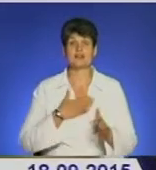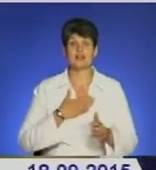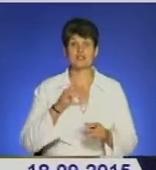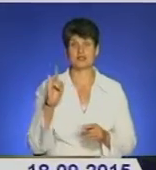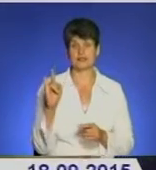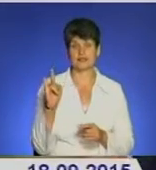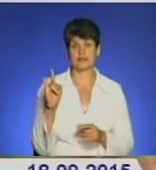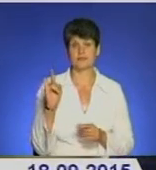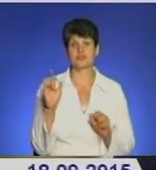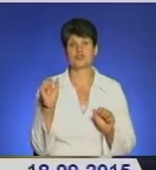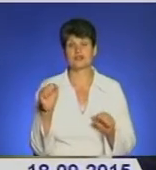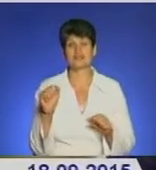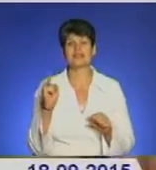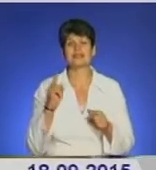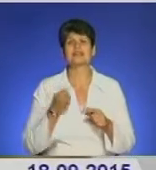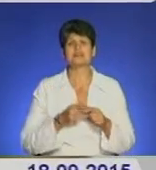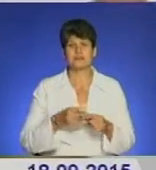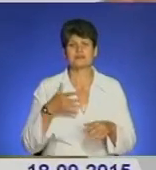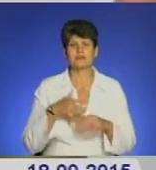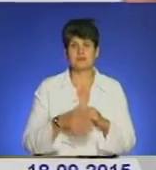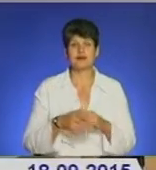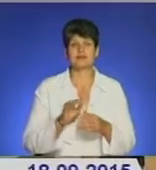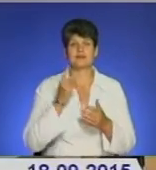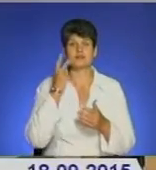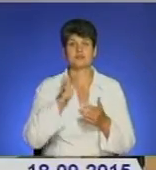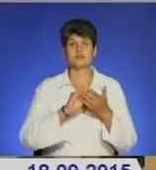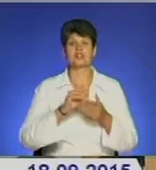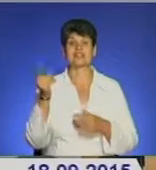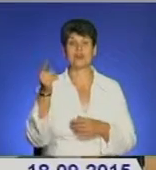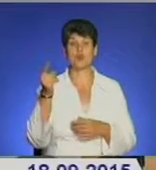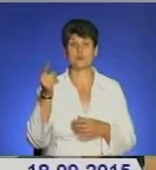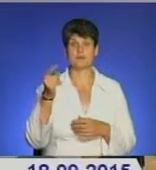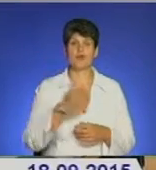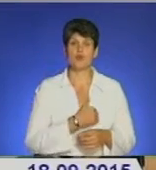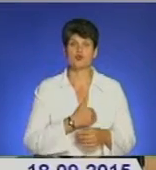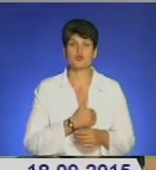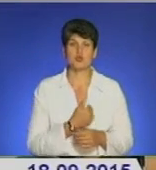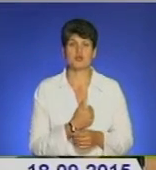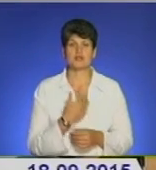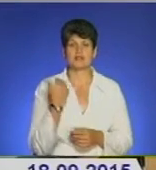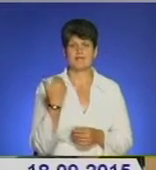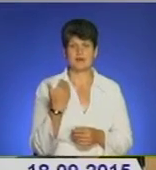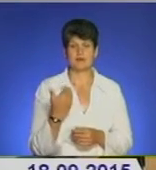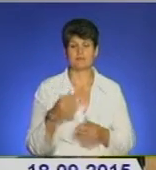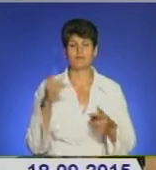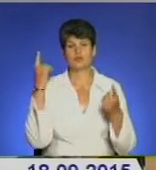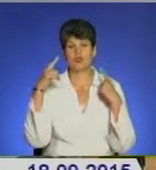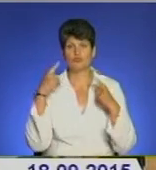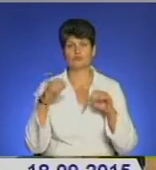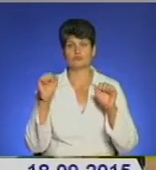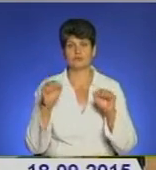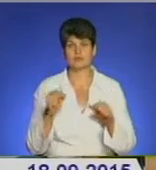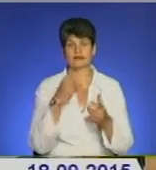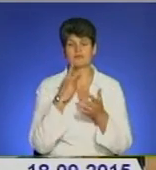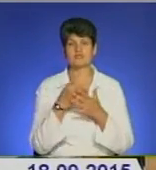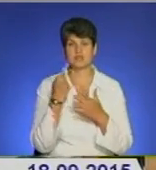знаєте, може, ну, дитина – це само собою, але завжди пише «Тернопіль». Я хочу побажати вам творчого потенціалу. Дивлячись на ваші